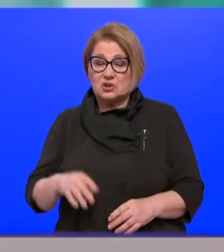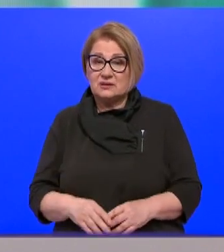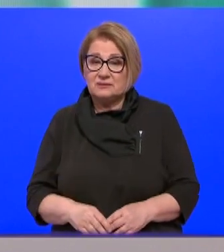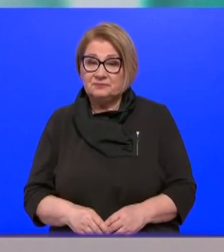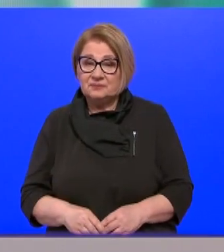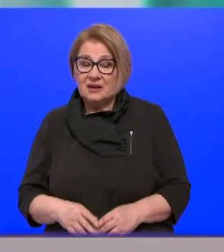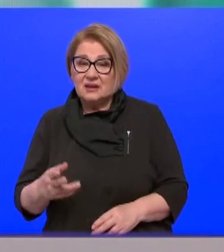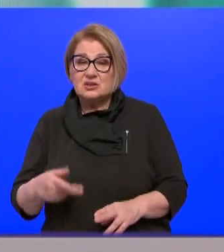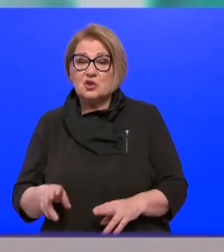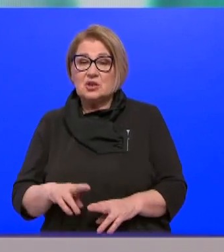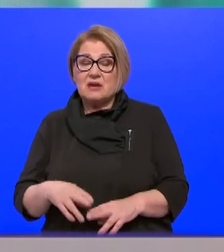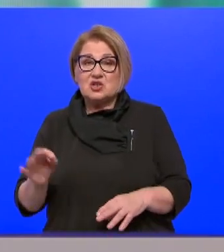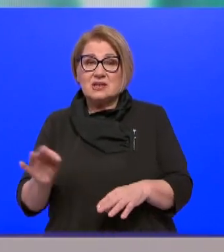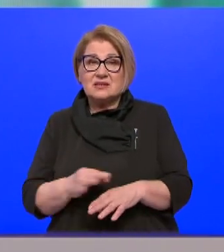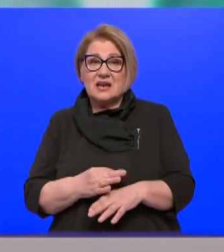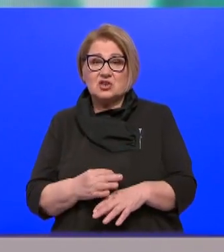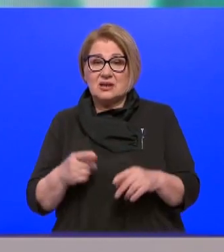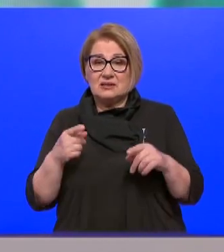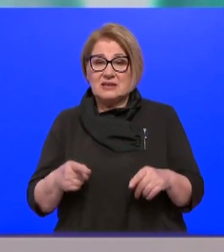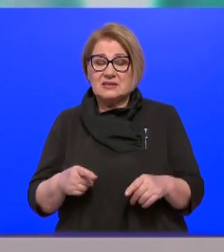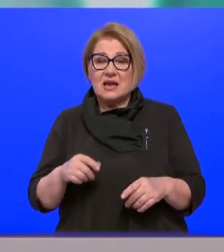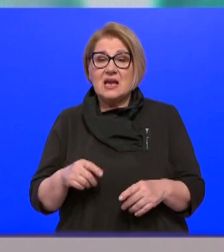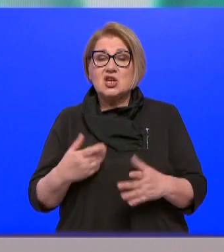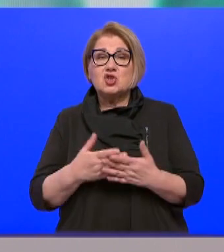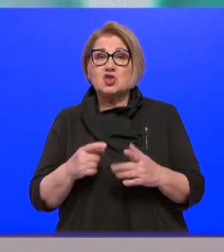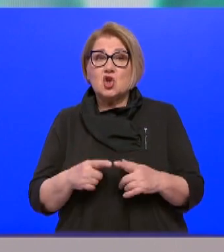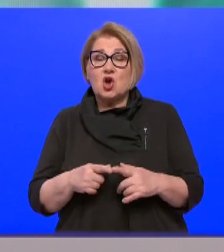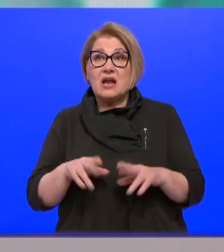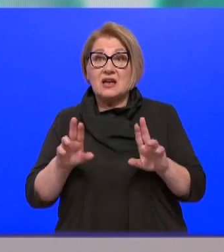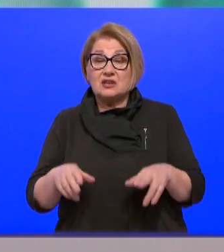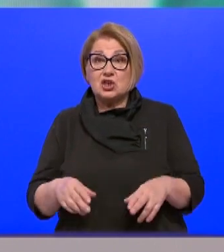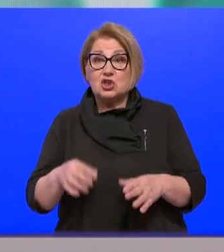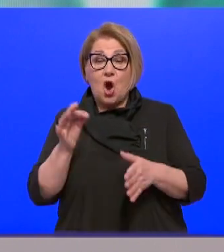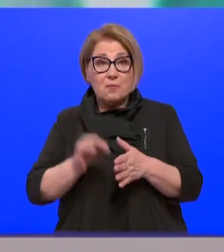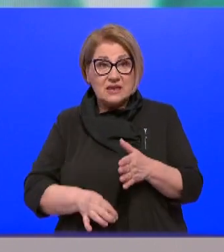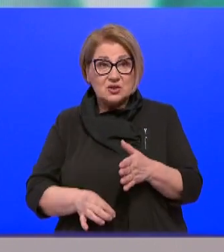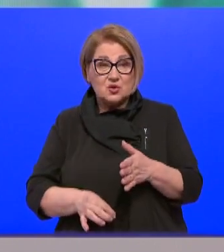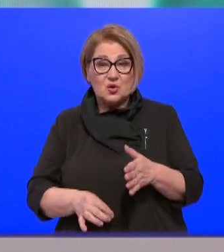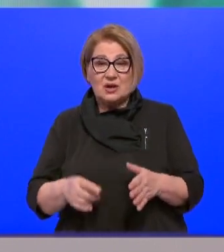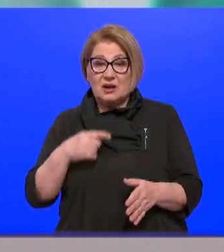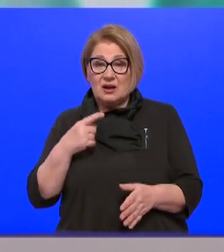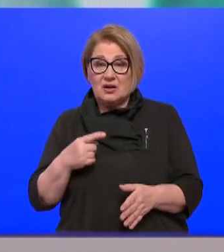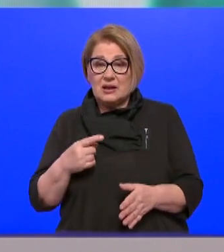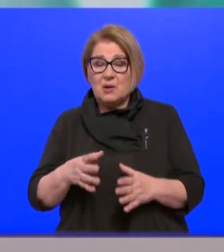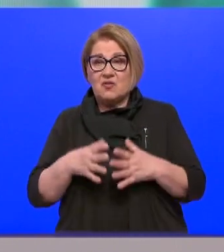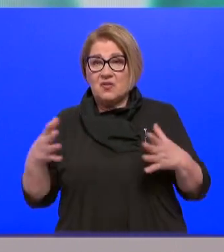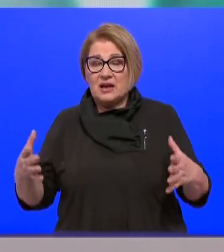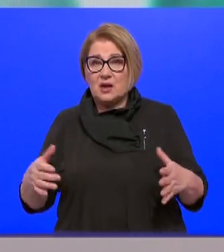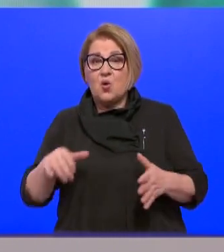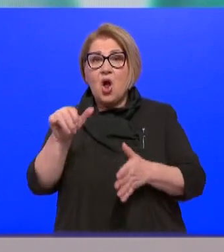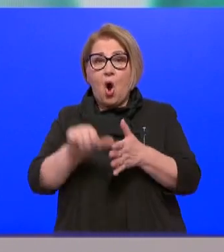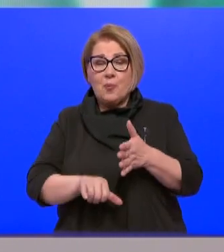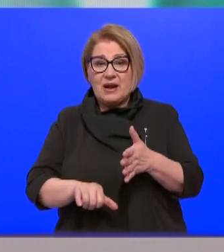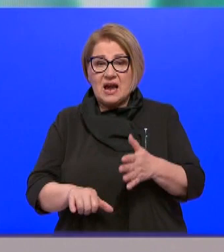je moja najveća sreća bila da se fra Zoran vratio za oltar, držao mise, on nije imao ovu krajnju veliku operaciju, dio